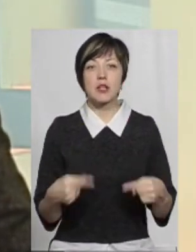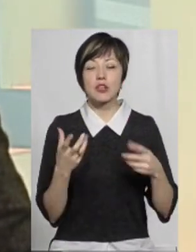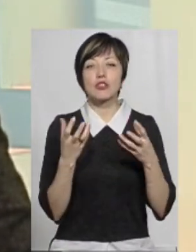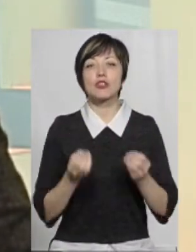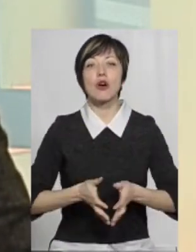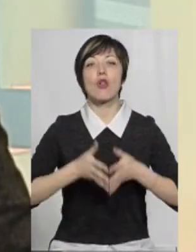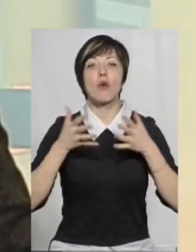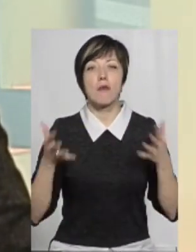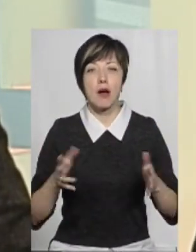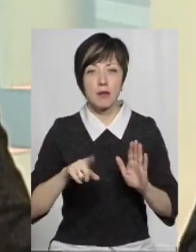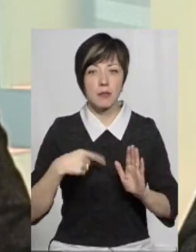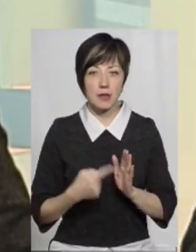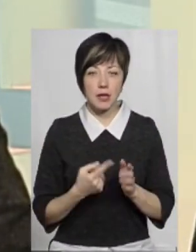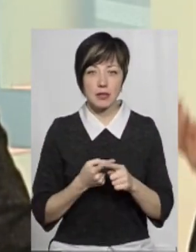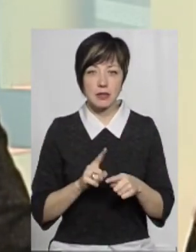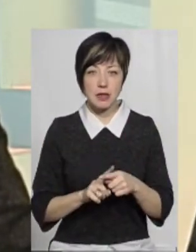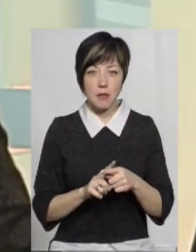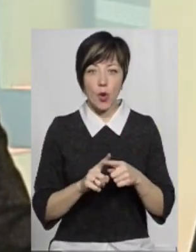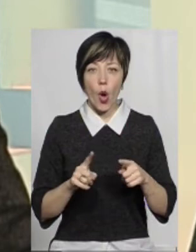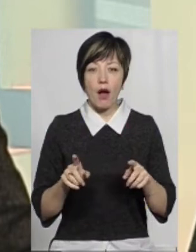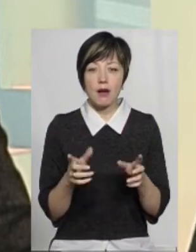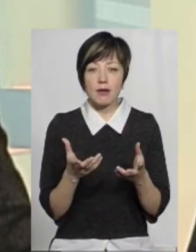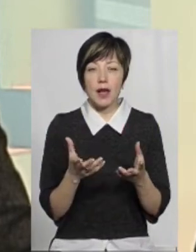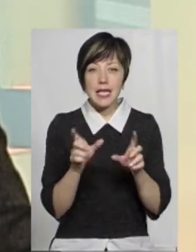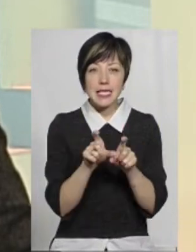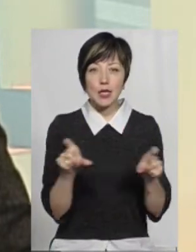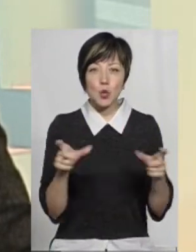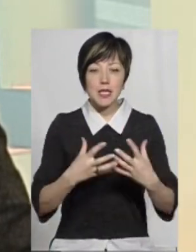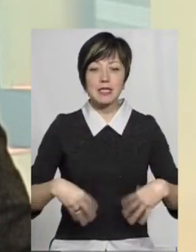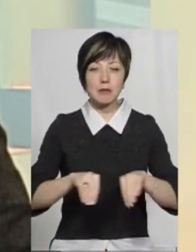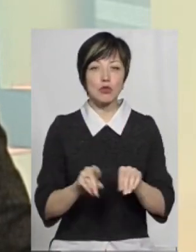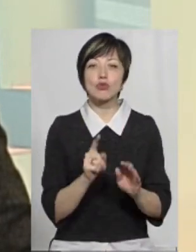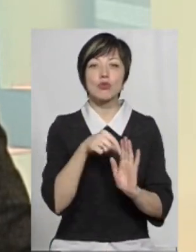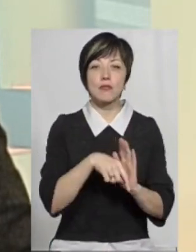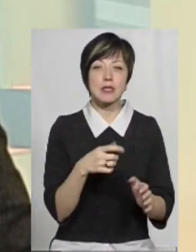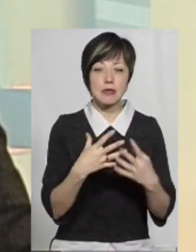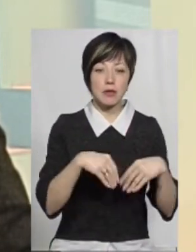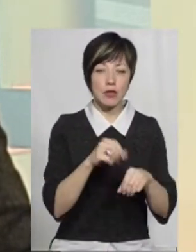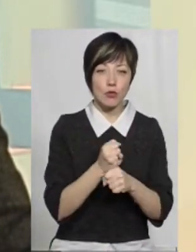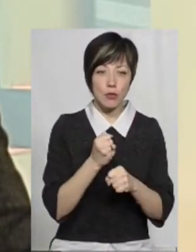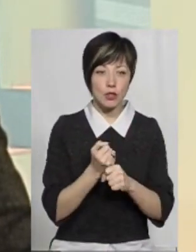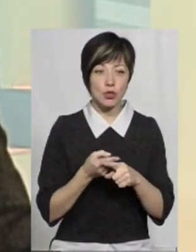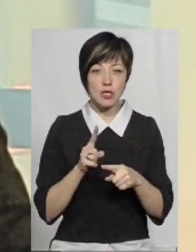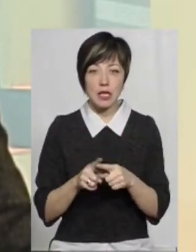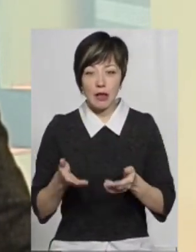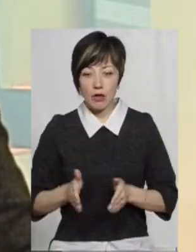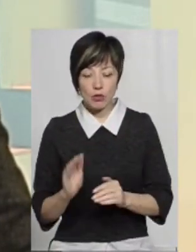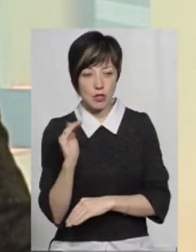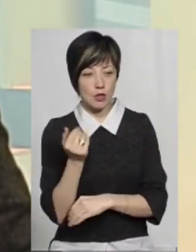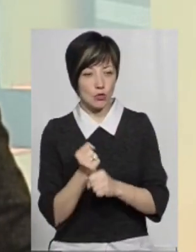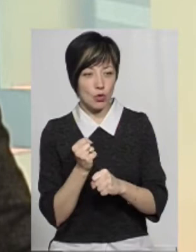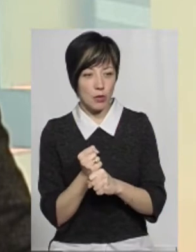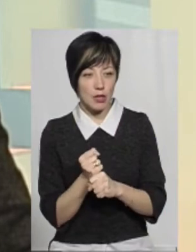більш глобальне питання, це про інститут сім'ї. Що в сім'ї робити, що з цією народженою